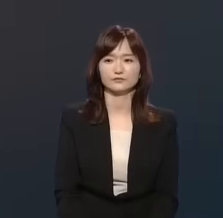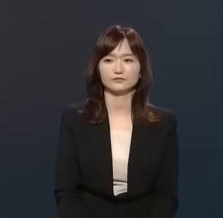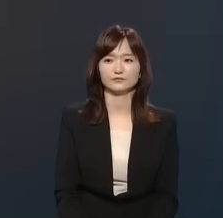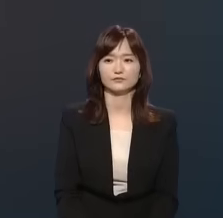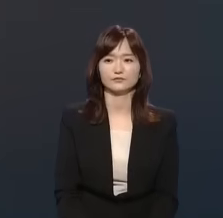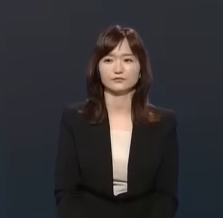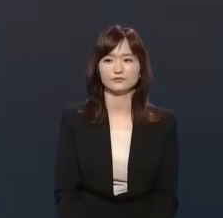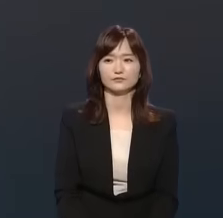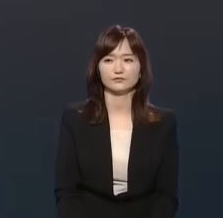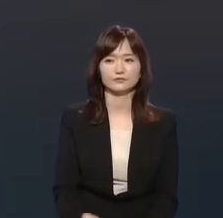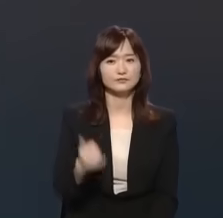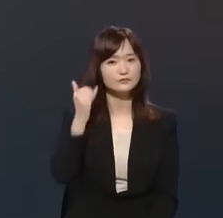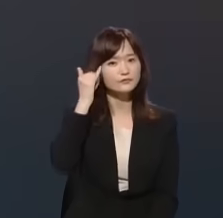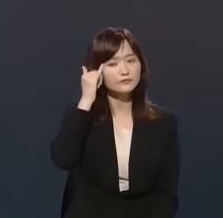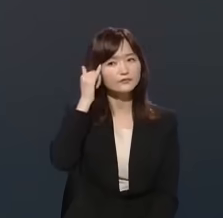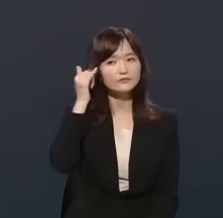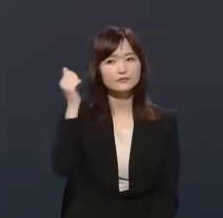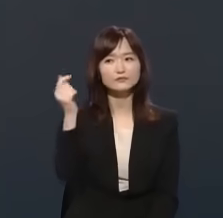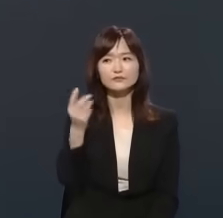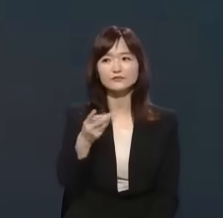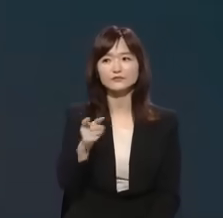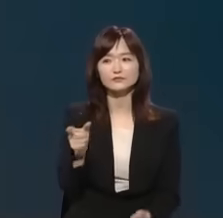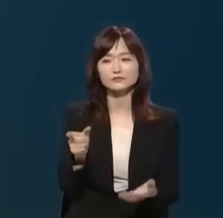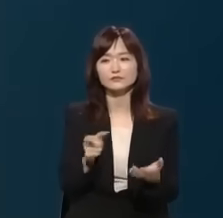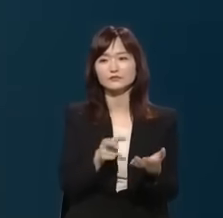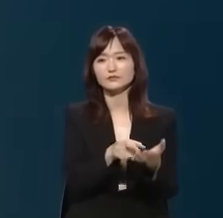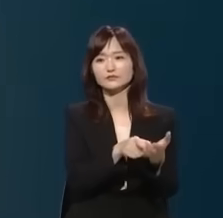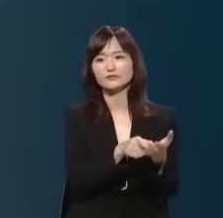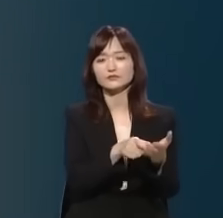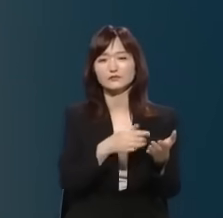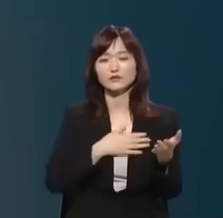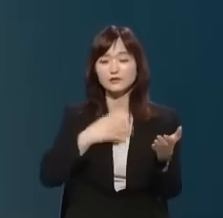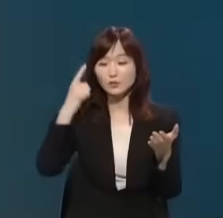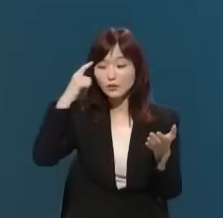와, 뭐야. 사람 차가워요.